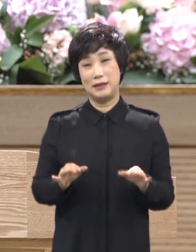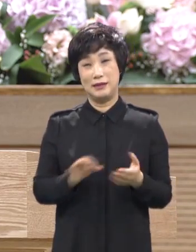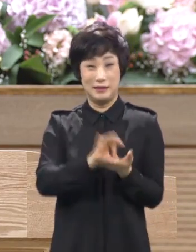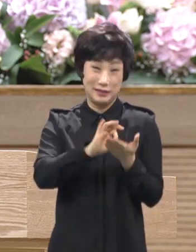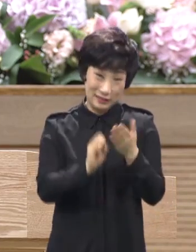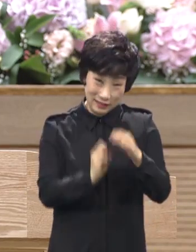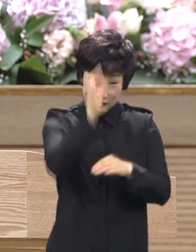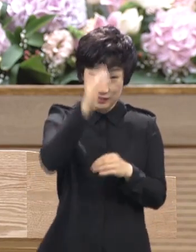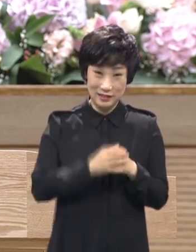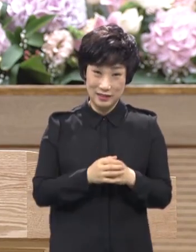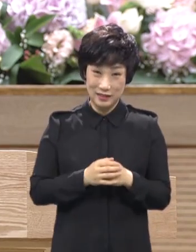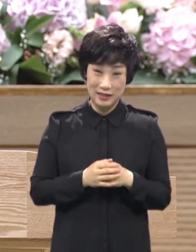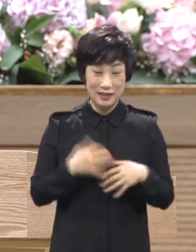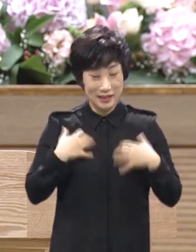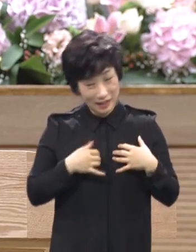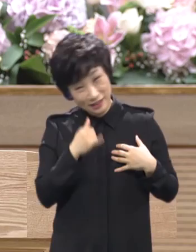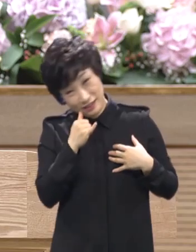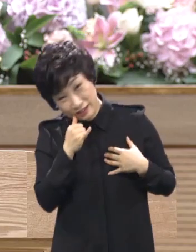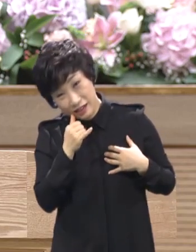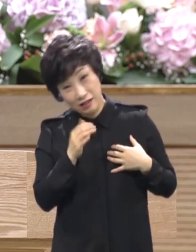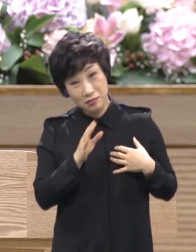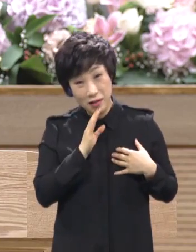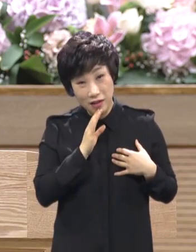사치, 향락,